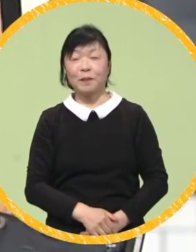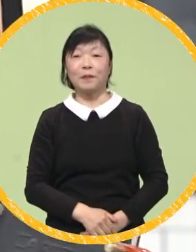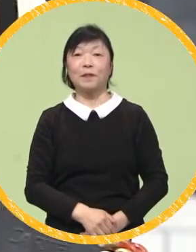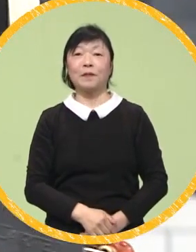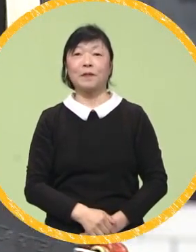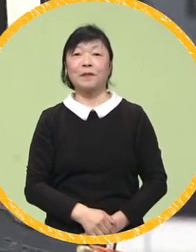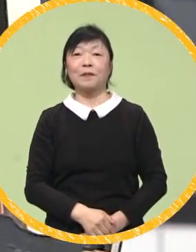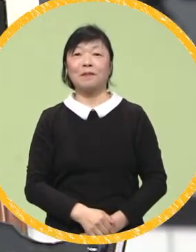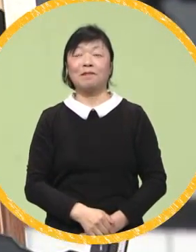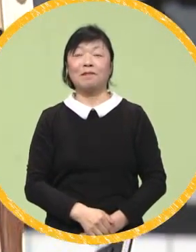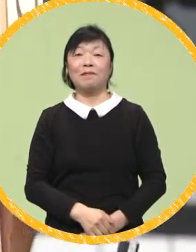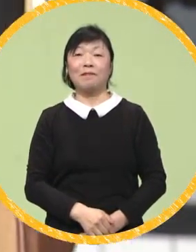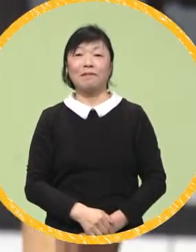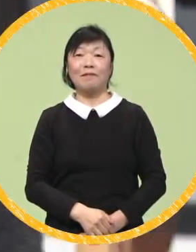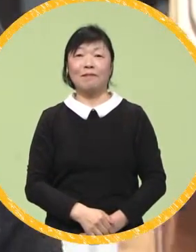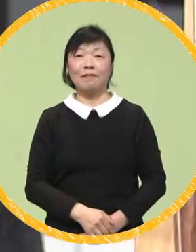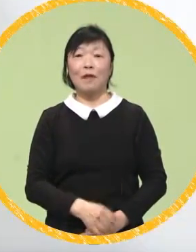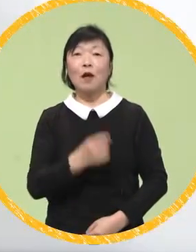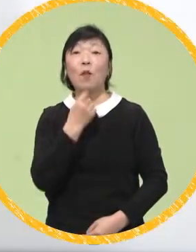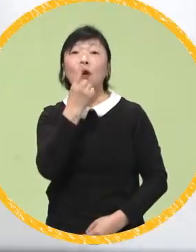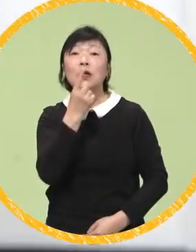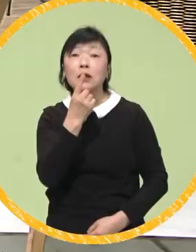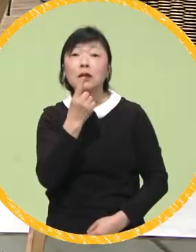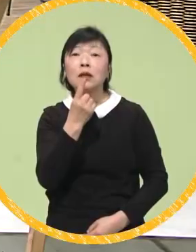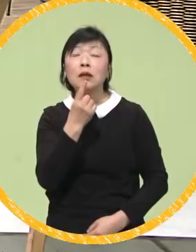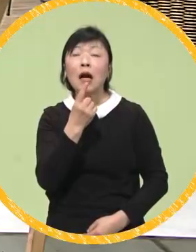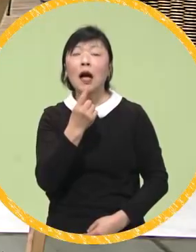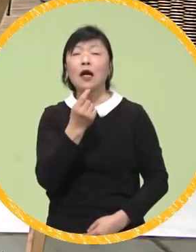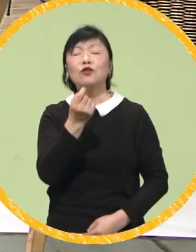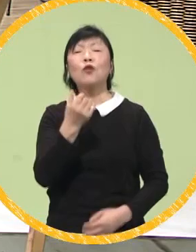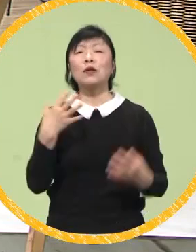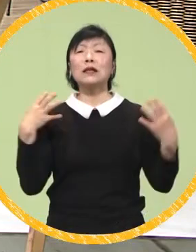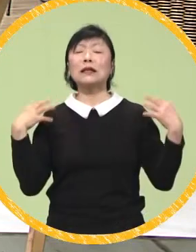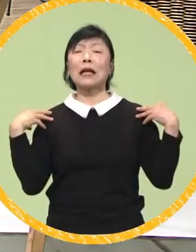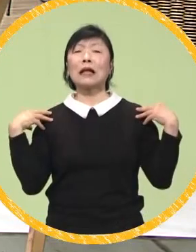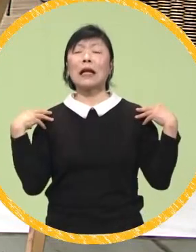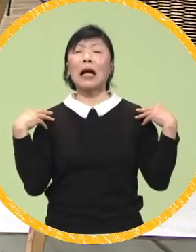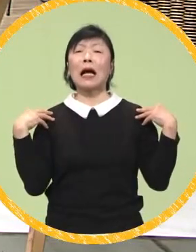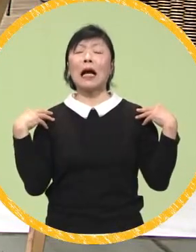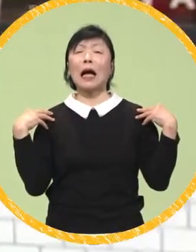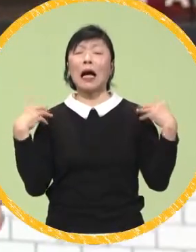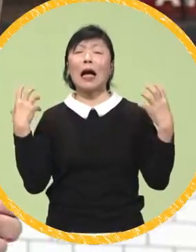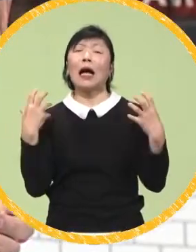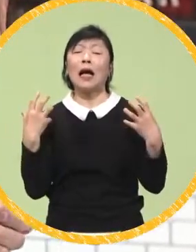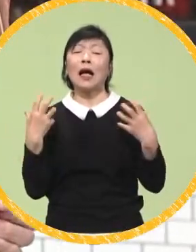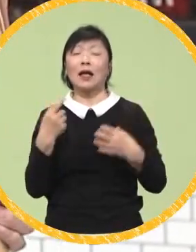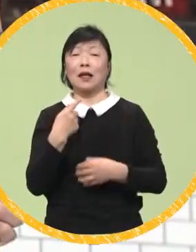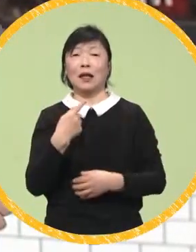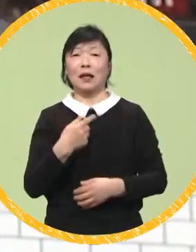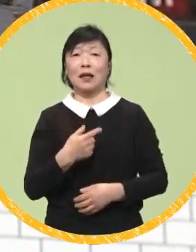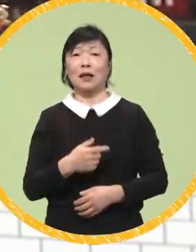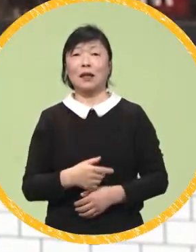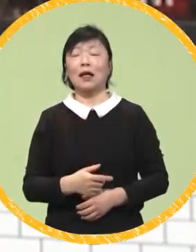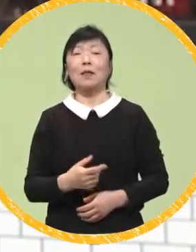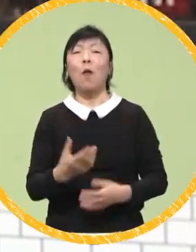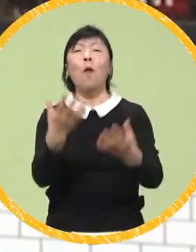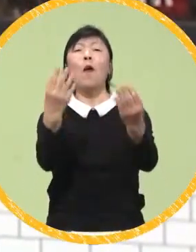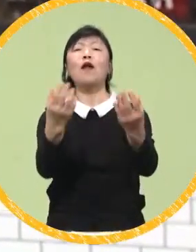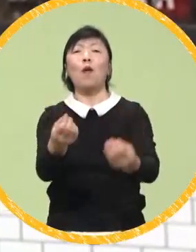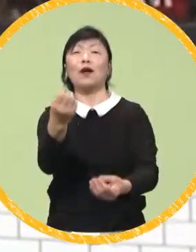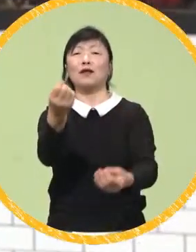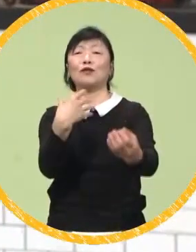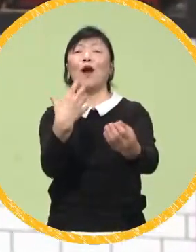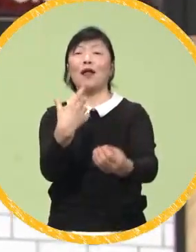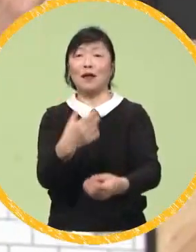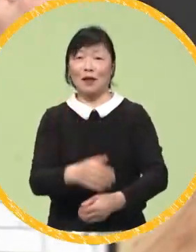かはいすごいちょっともう1回富士山でもねちょっとね力をね脈ね緊張するんですよねあもうやらせてくれない